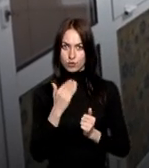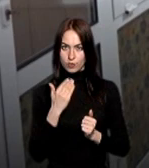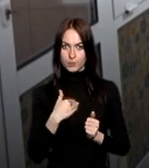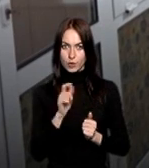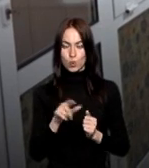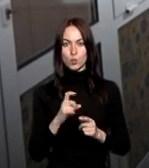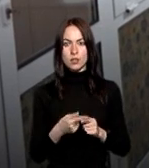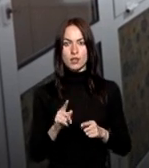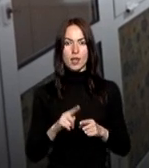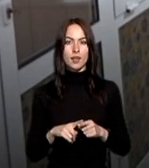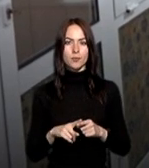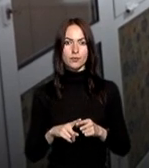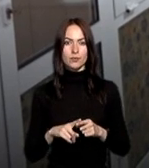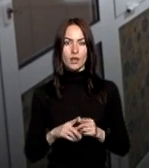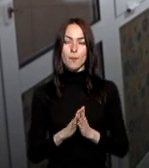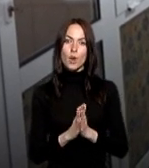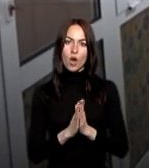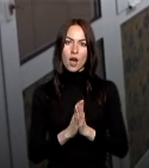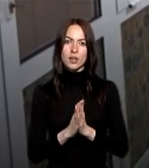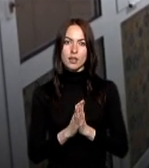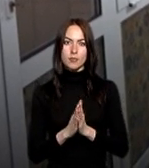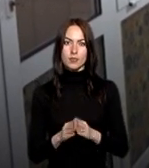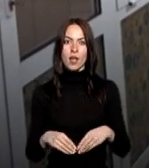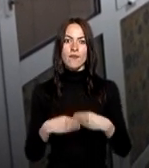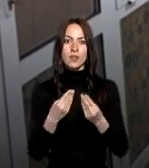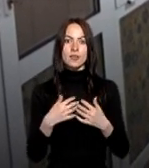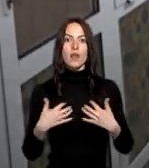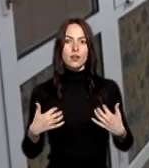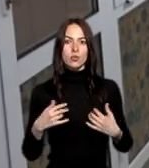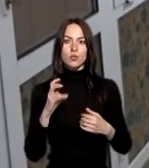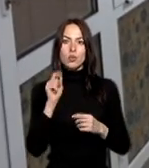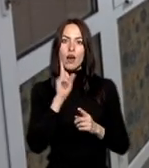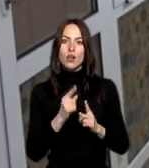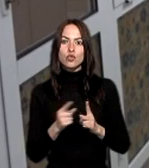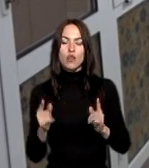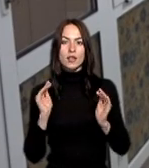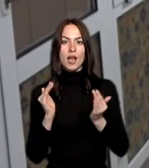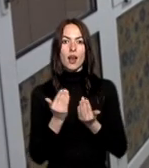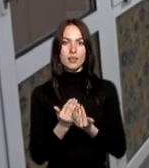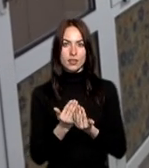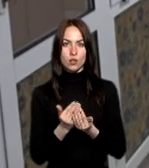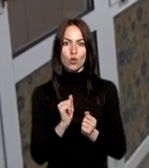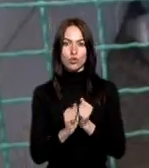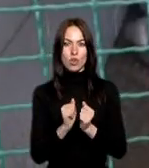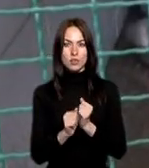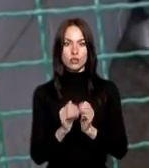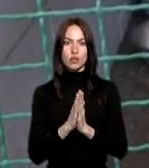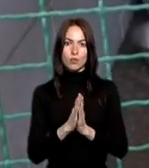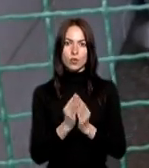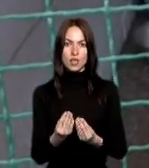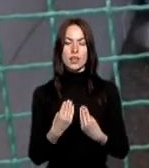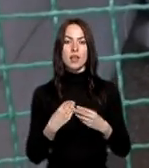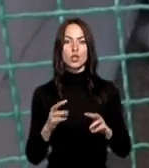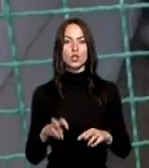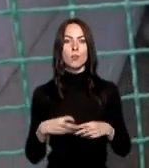люди з таким проханням видати тварину на час карантину. Частіше за все просять дати